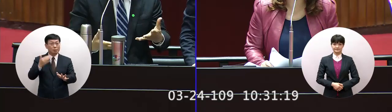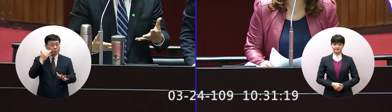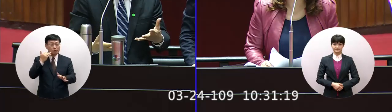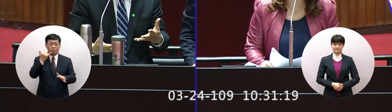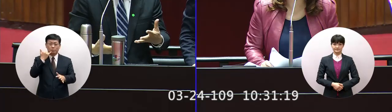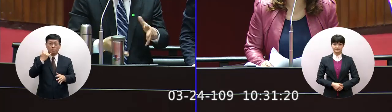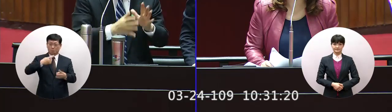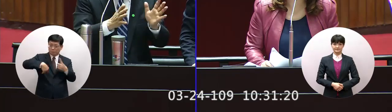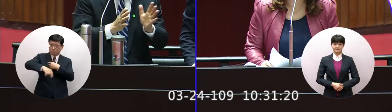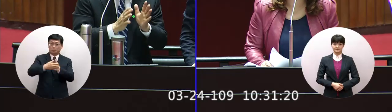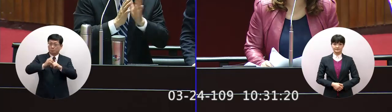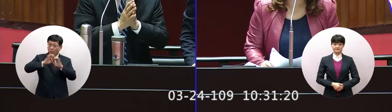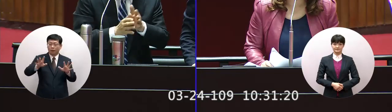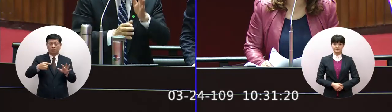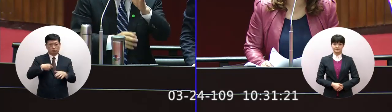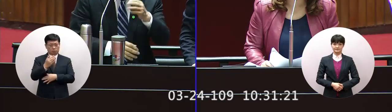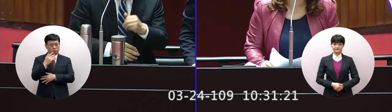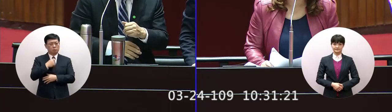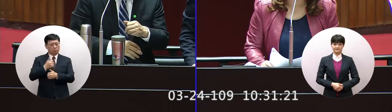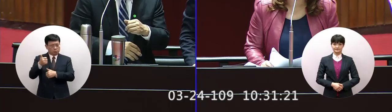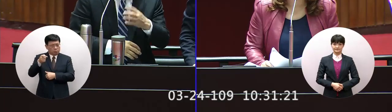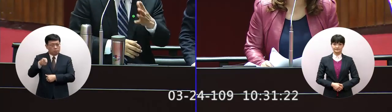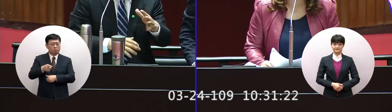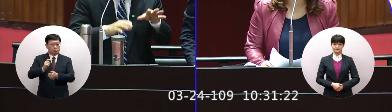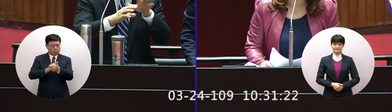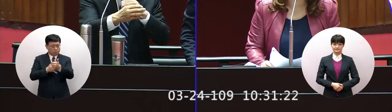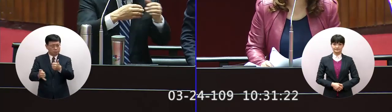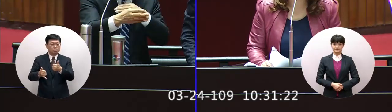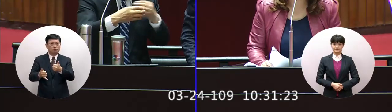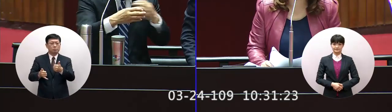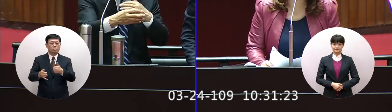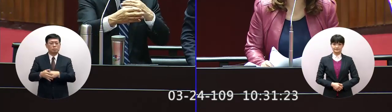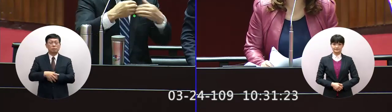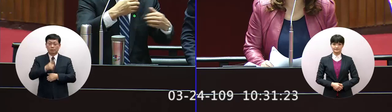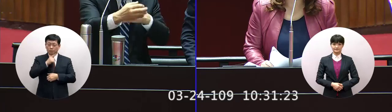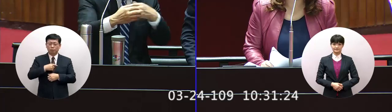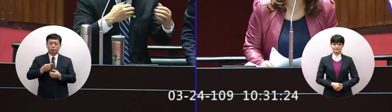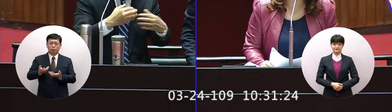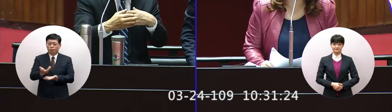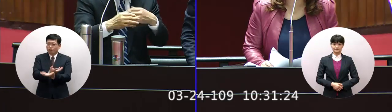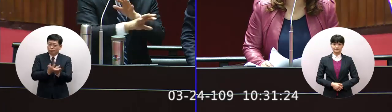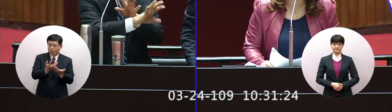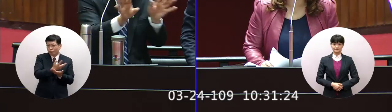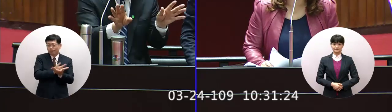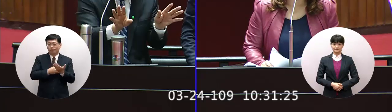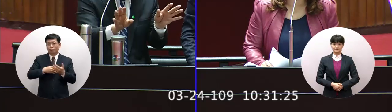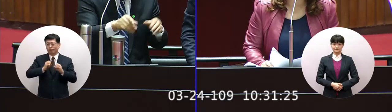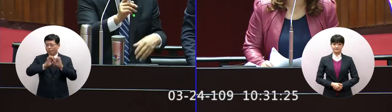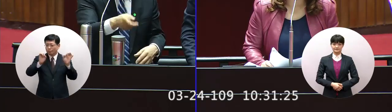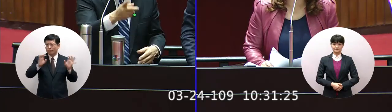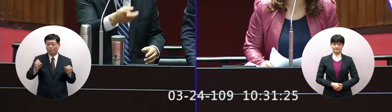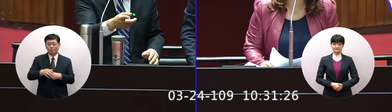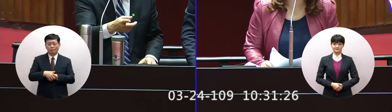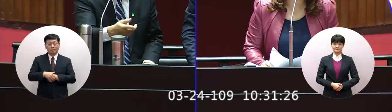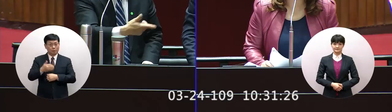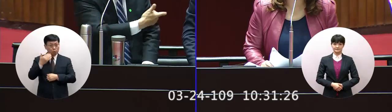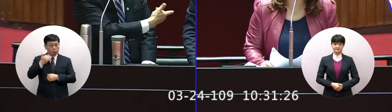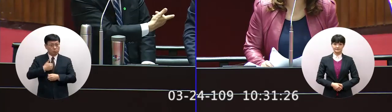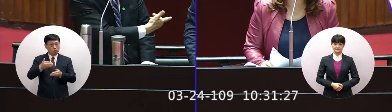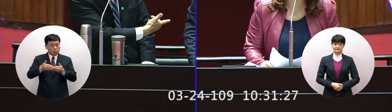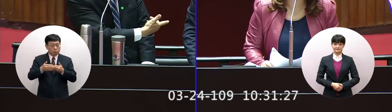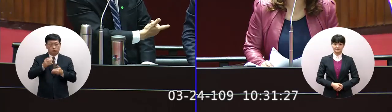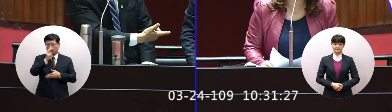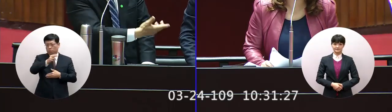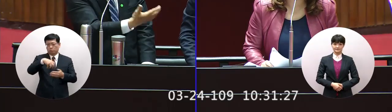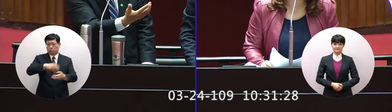把它尽量做，其实政府要感谢委员居间这个联系宣导。那如果有必要，